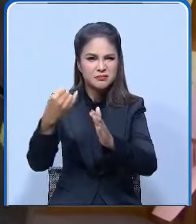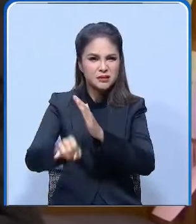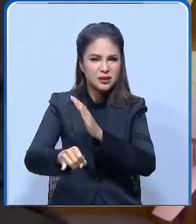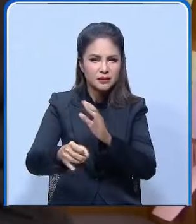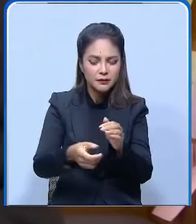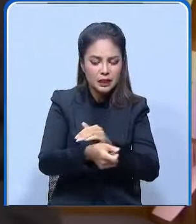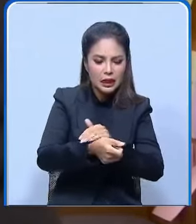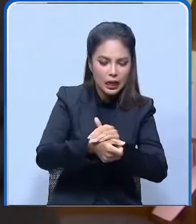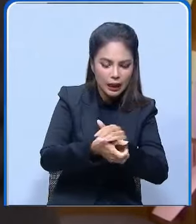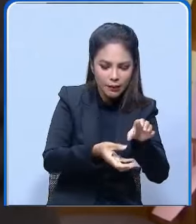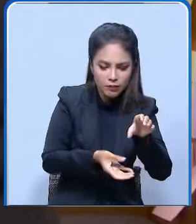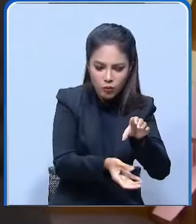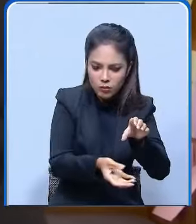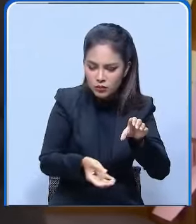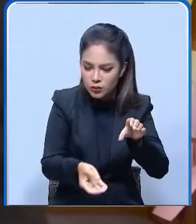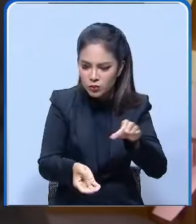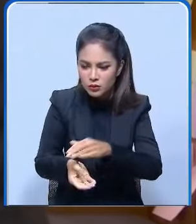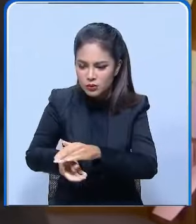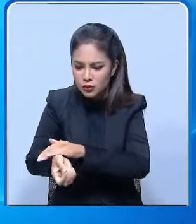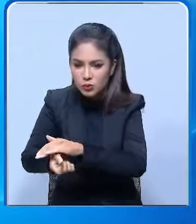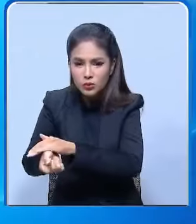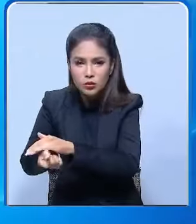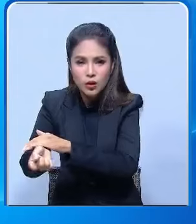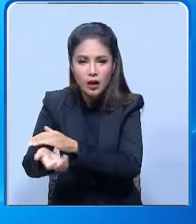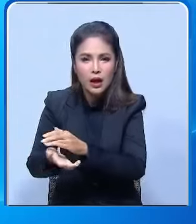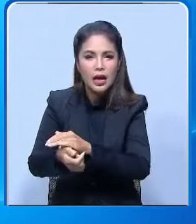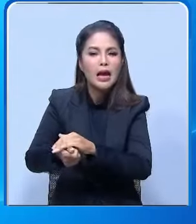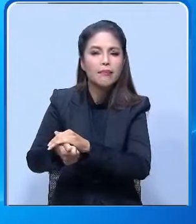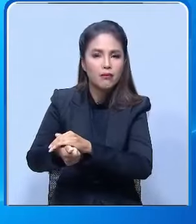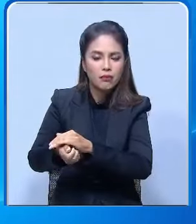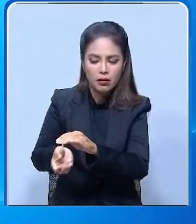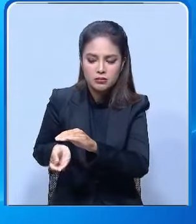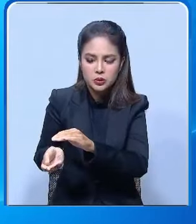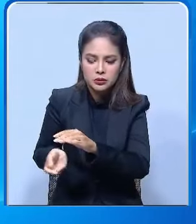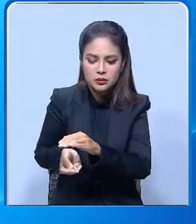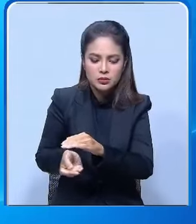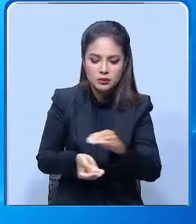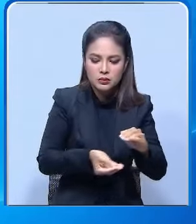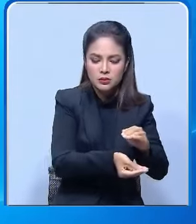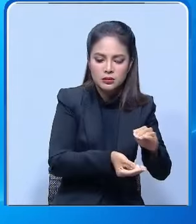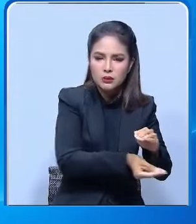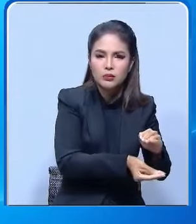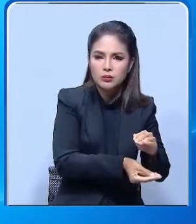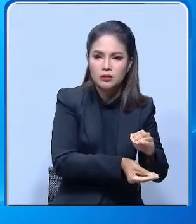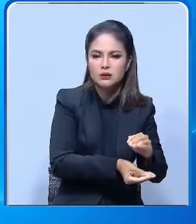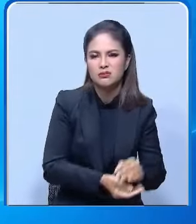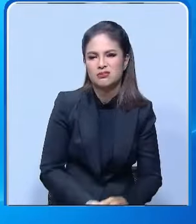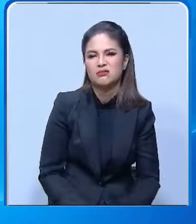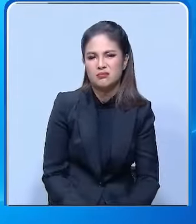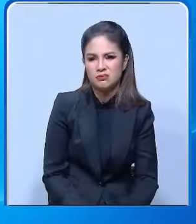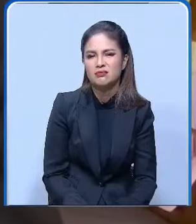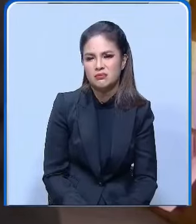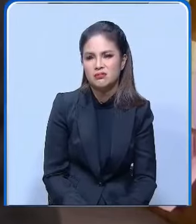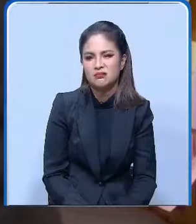เข้าตำแหน่งต่างๆที่ทางเจ้าหน้าที่เขาเอาภาพมาให้เห็นก็คือซุกไว้กระทั่งในห้องโดยสารนั่นคือตำแหน่งที่ซุก